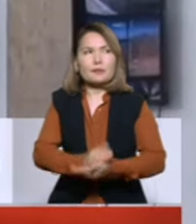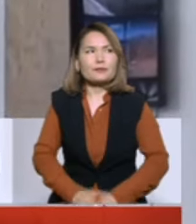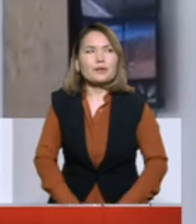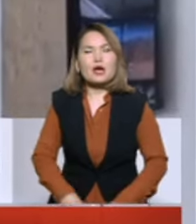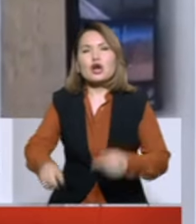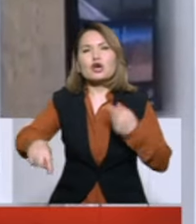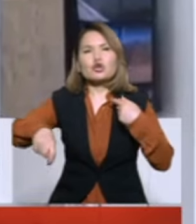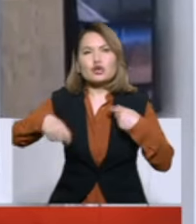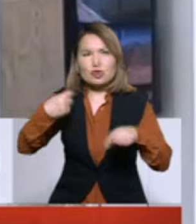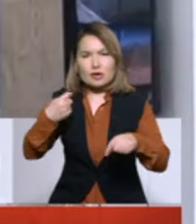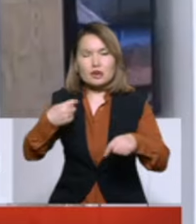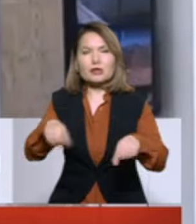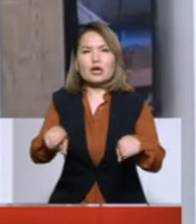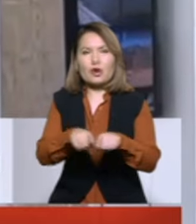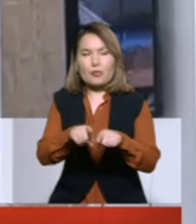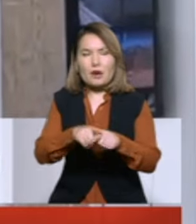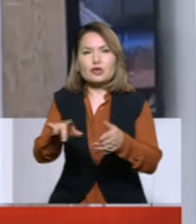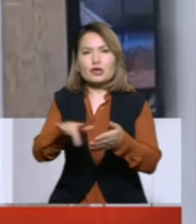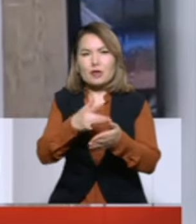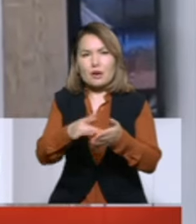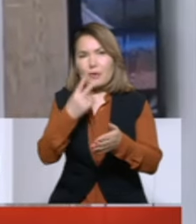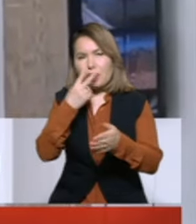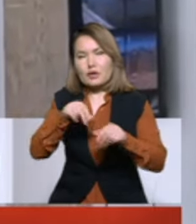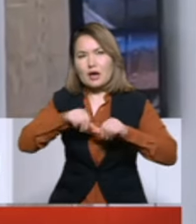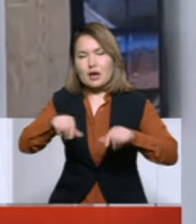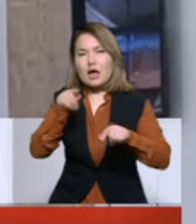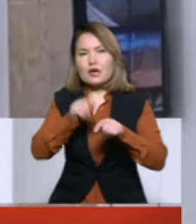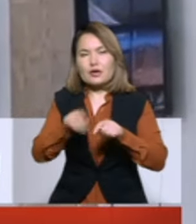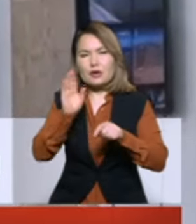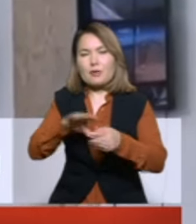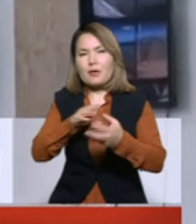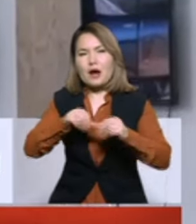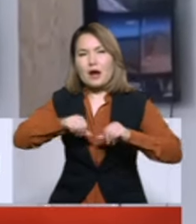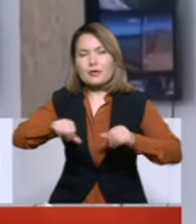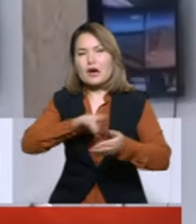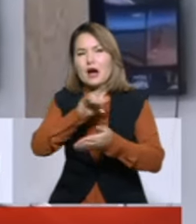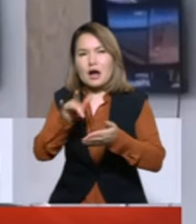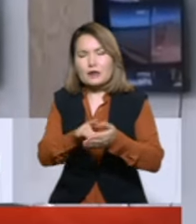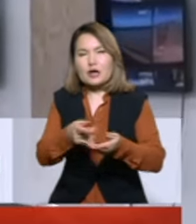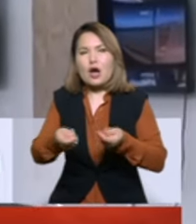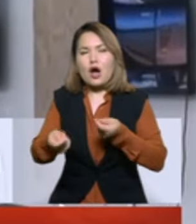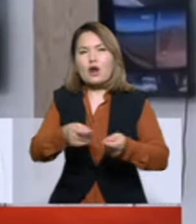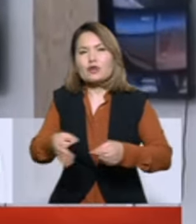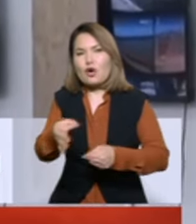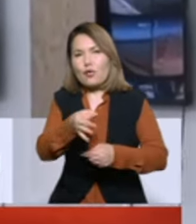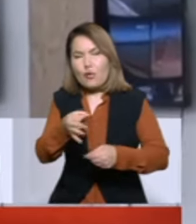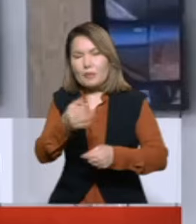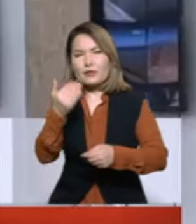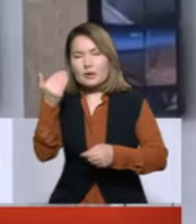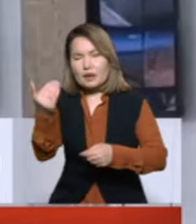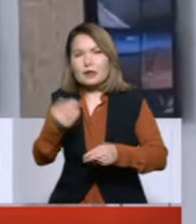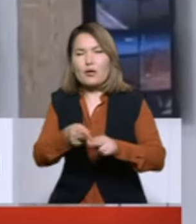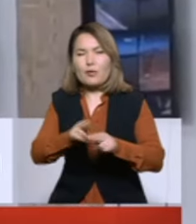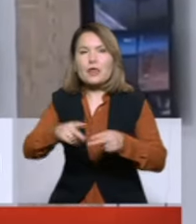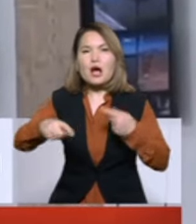Шығындары ол ертең комиссия болып тексеріліп, сол кезде қалалық әкімшілікпен және облыстық жаңа егін шаруашылығы және